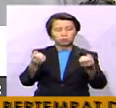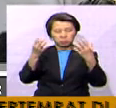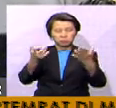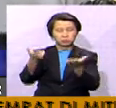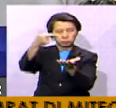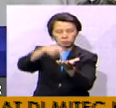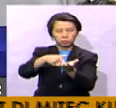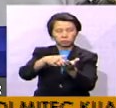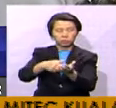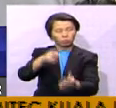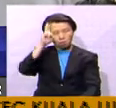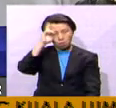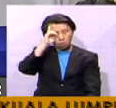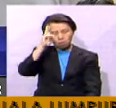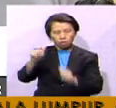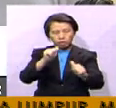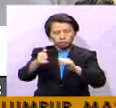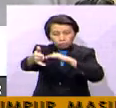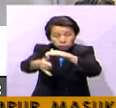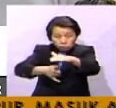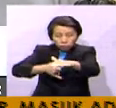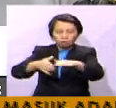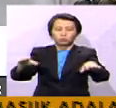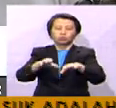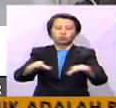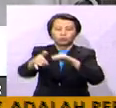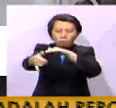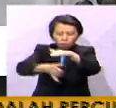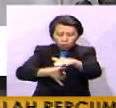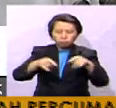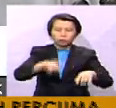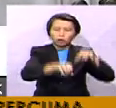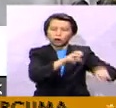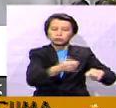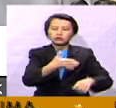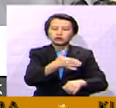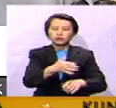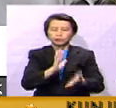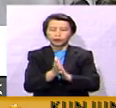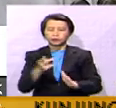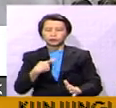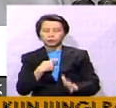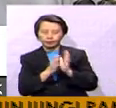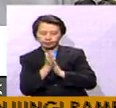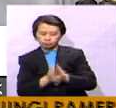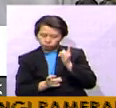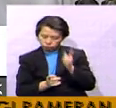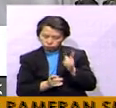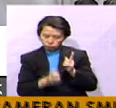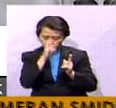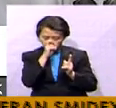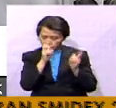lagi kekerapan aktiviti pencerobohan ini dilakukan. Maka kita mengambil kesempatan pada hari ini untuk memberi amaran